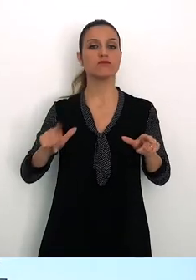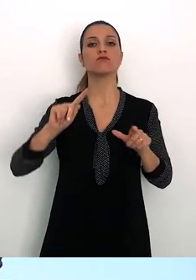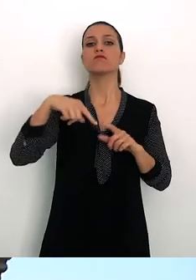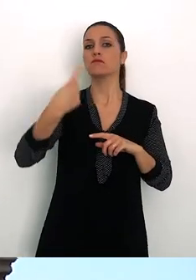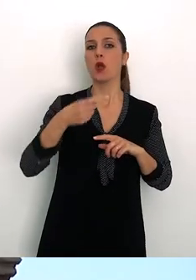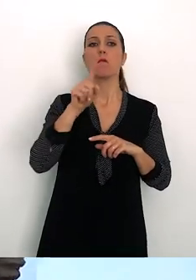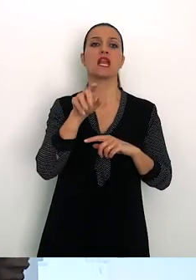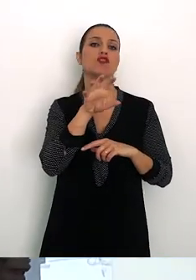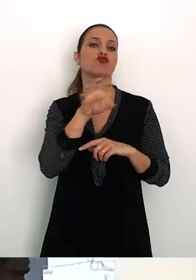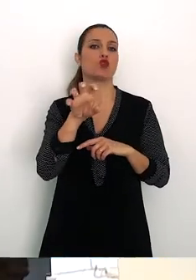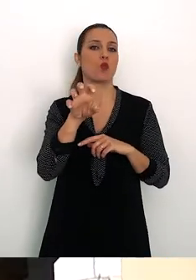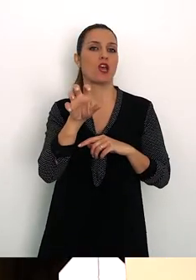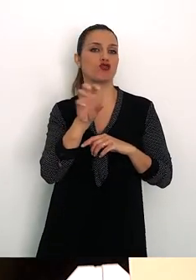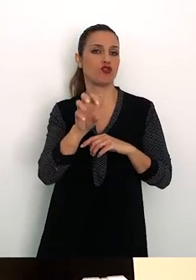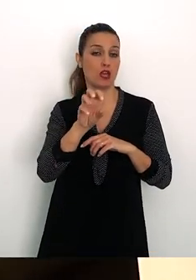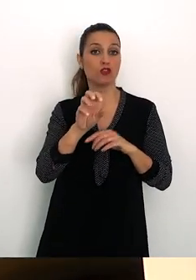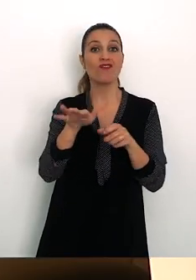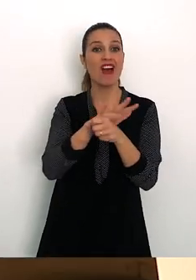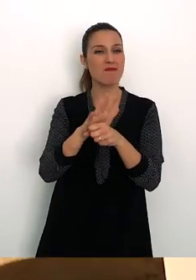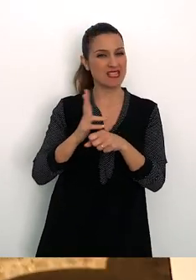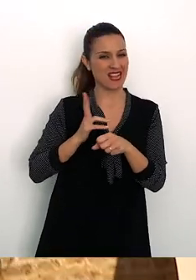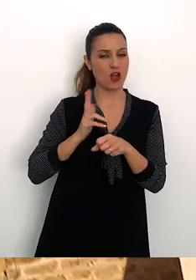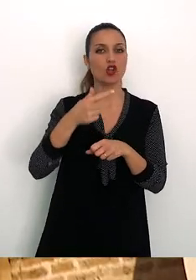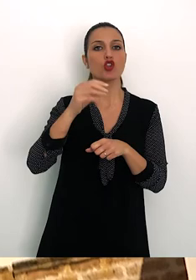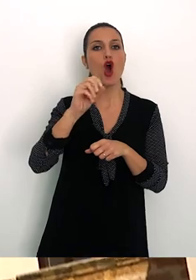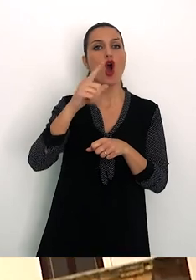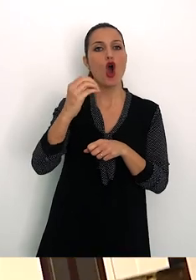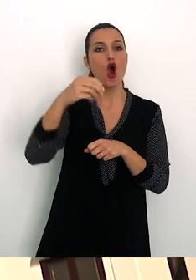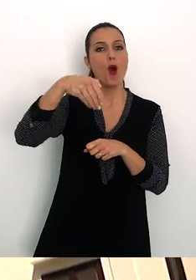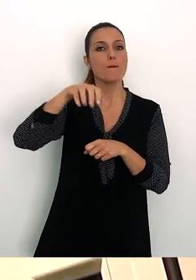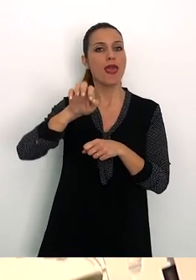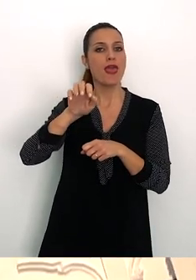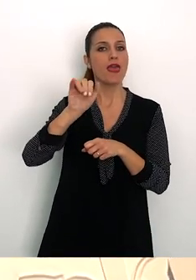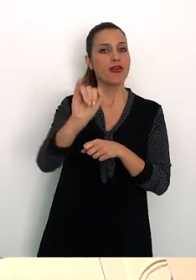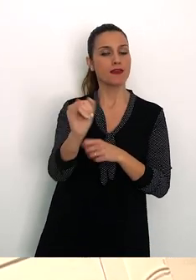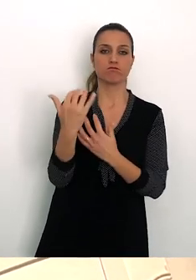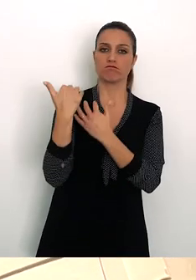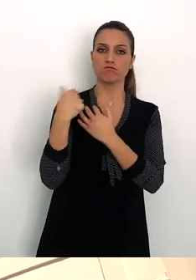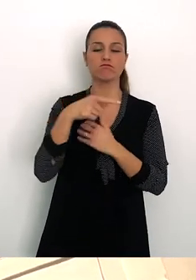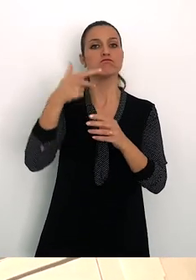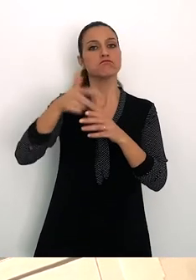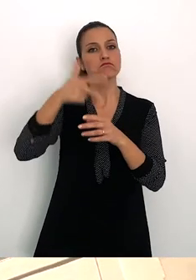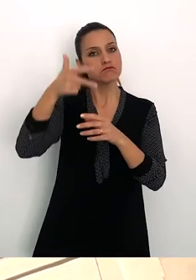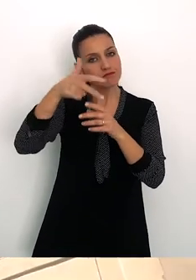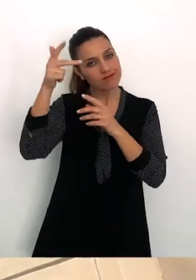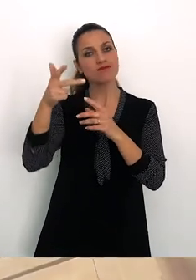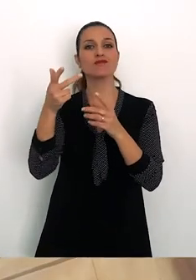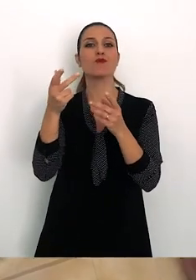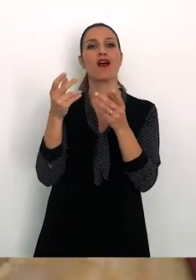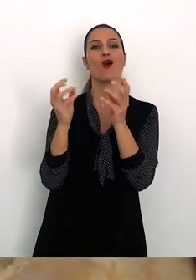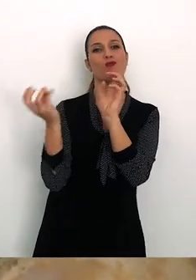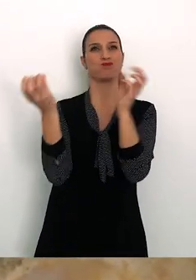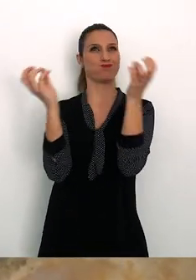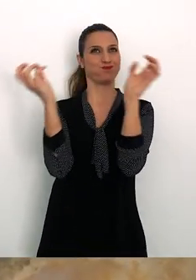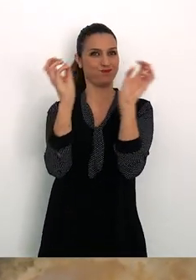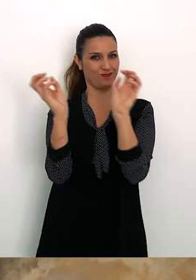Nella prima metà del Cinquecento la famiglia feudataria dei Tolomei si occupò di ristrutturare il castello, ingentilendolo con un'opera di